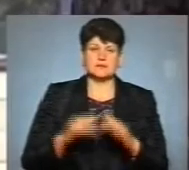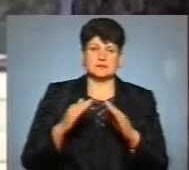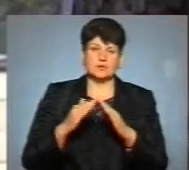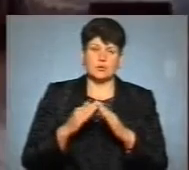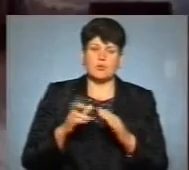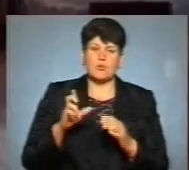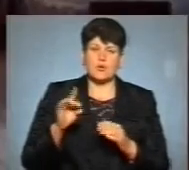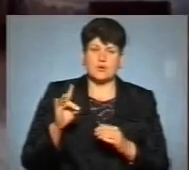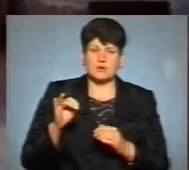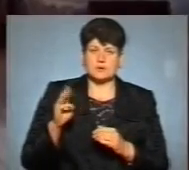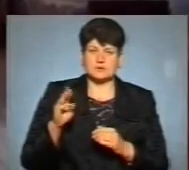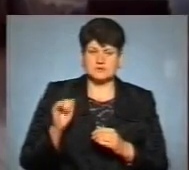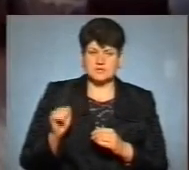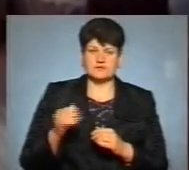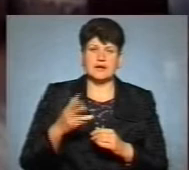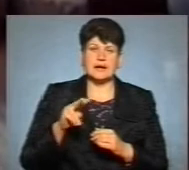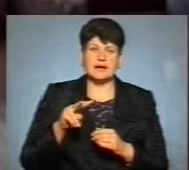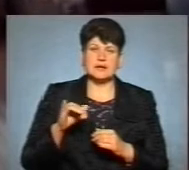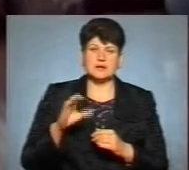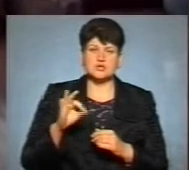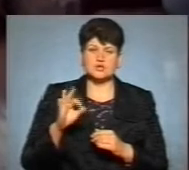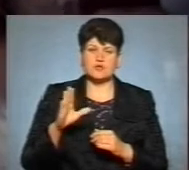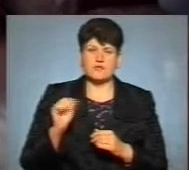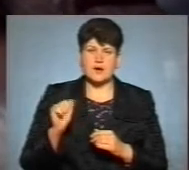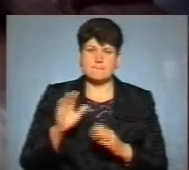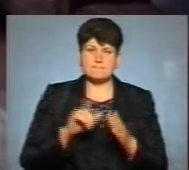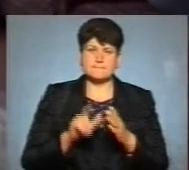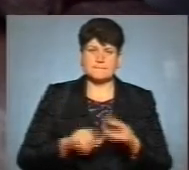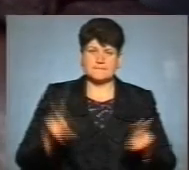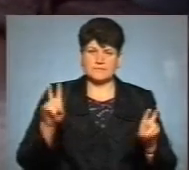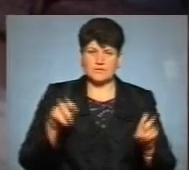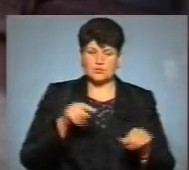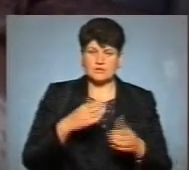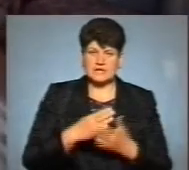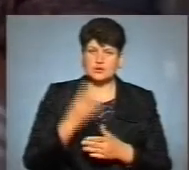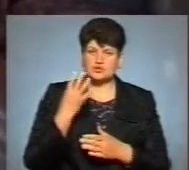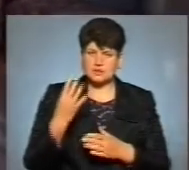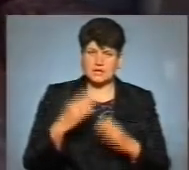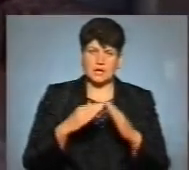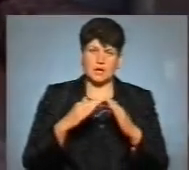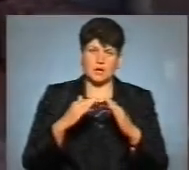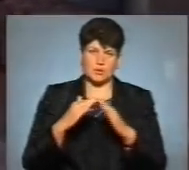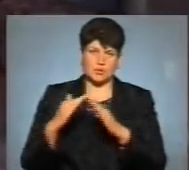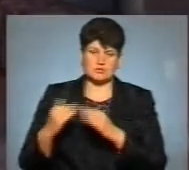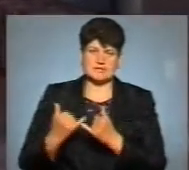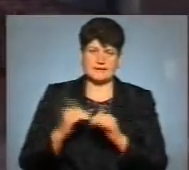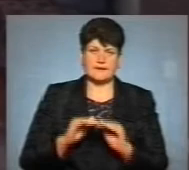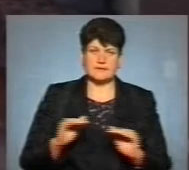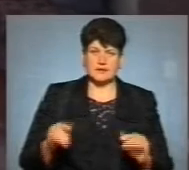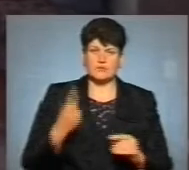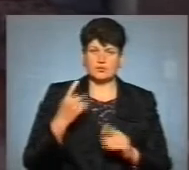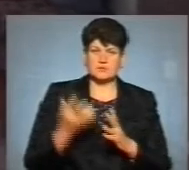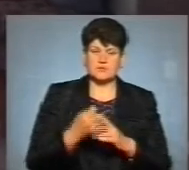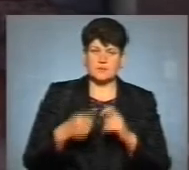Головна спеціалістка Держпродспоживслужби Тернопільщини Марія Дручковська каже, тут є 4 корпуси для дітей. В одному з них вона виявила